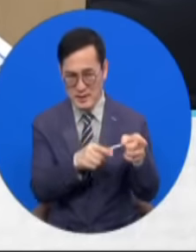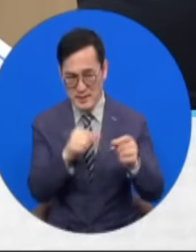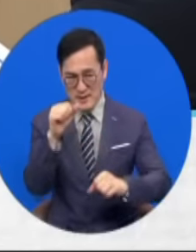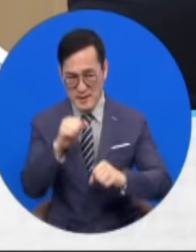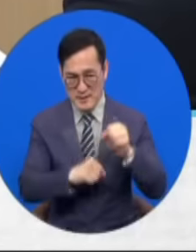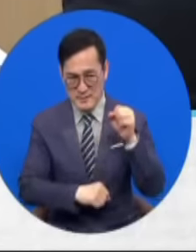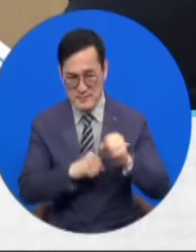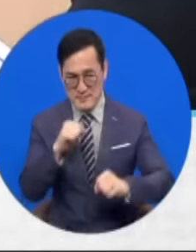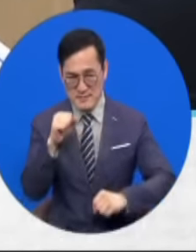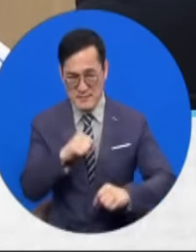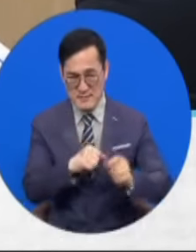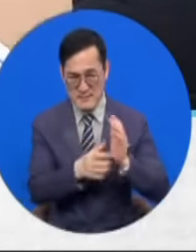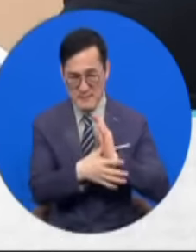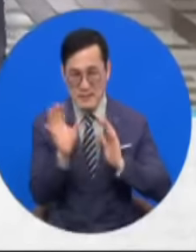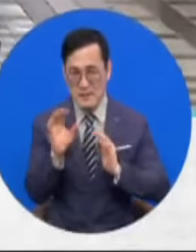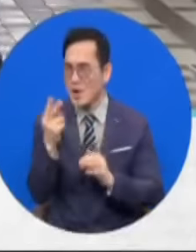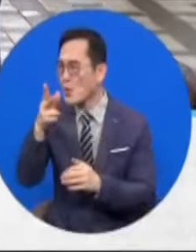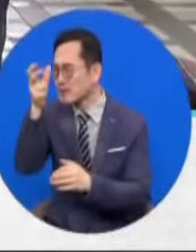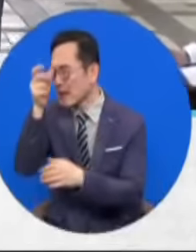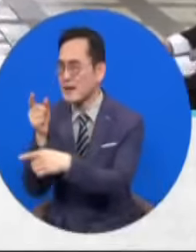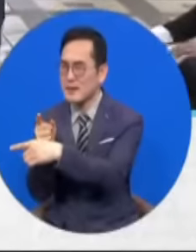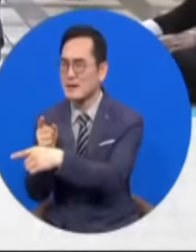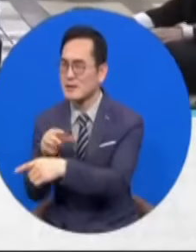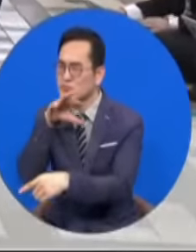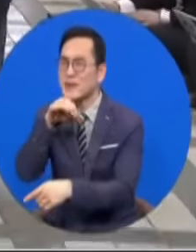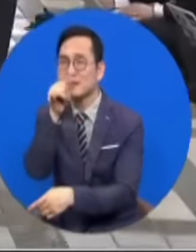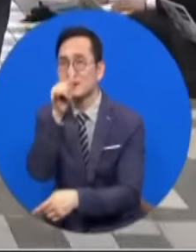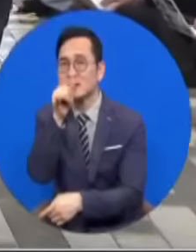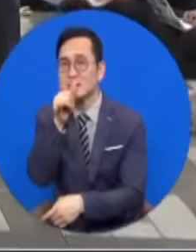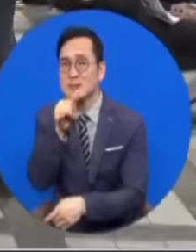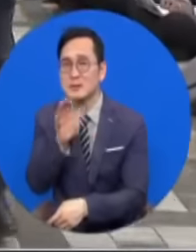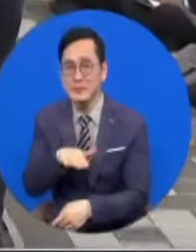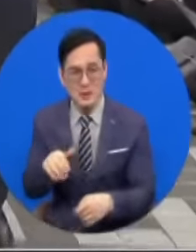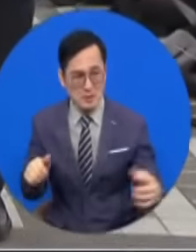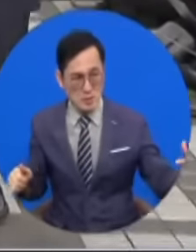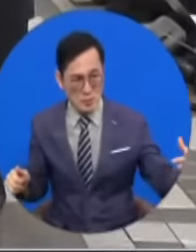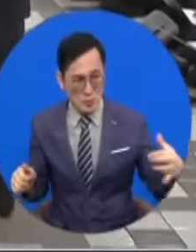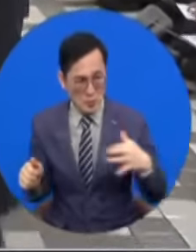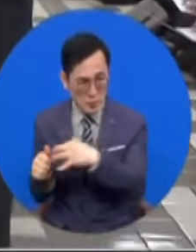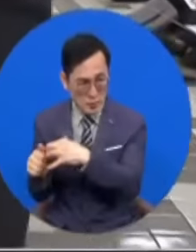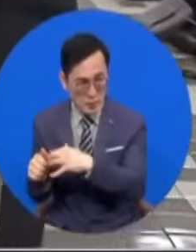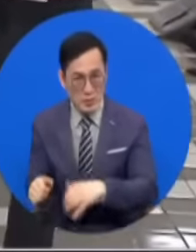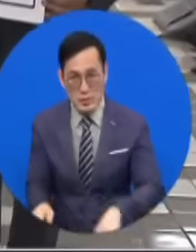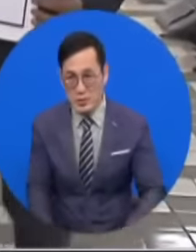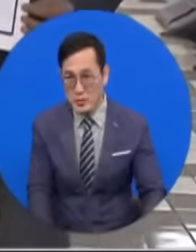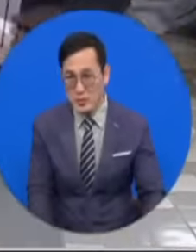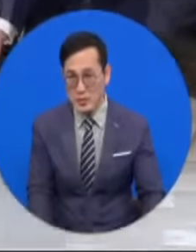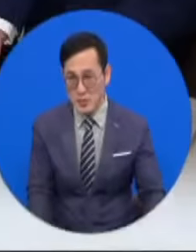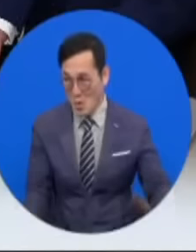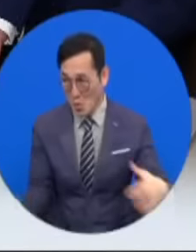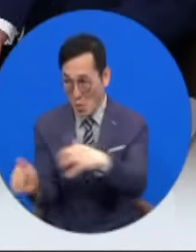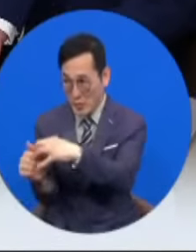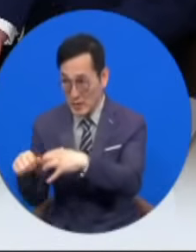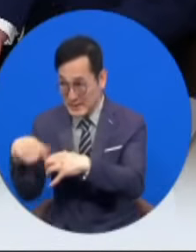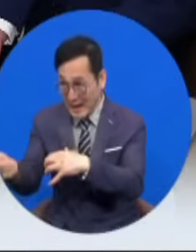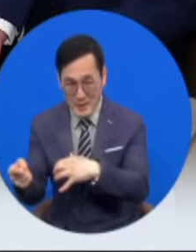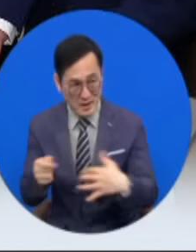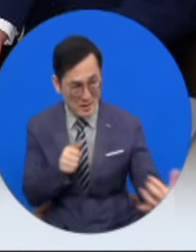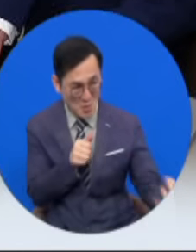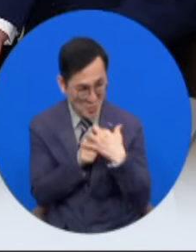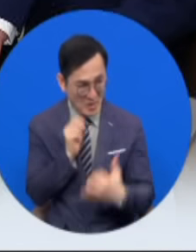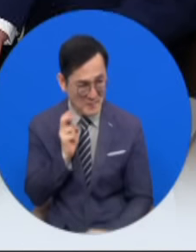검찰에 대해서 불만 있는 판사들이 있는데 그럼에도 불구하고 야 검찰 일단 공개하고 나면 결국은 우리 사법부 판사들 탄 하겠다고 나 나서는